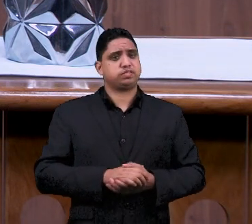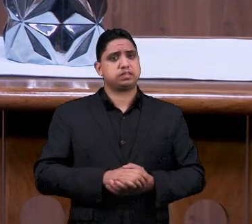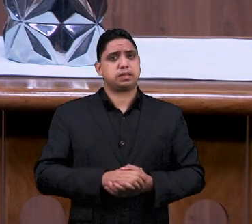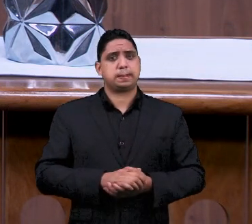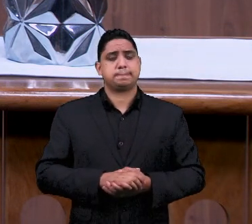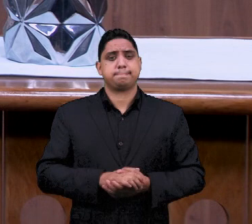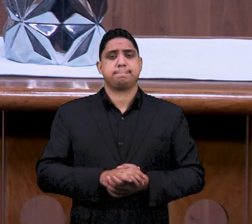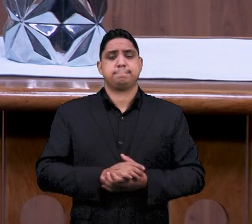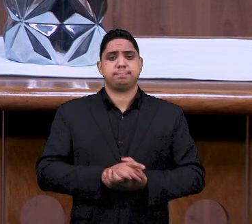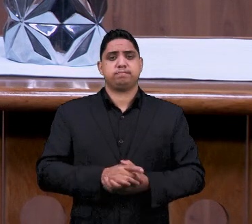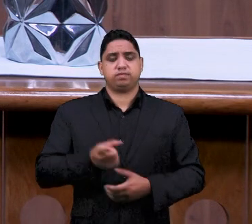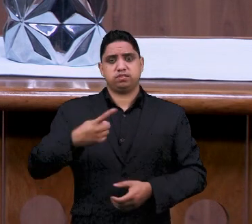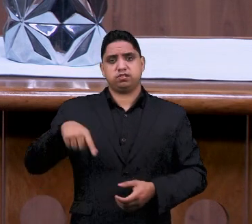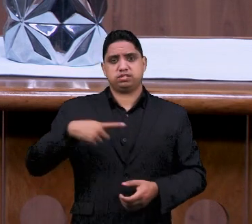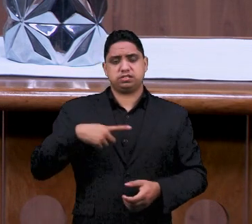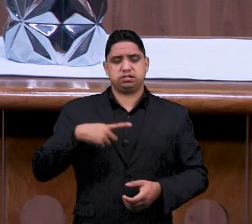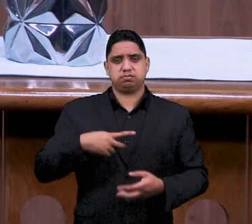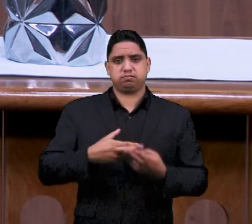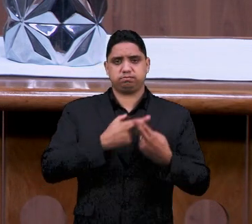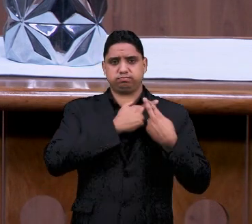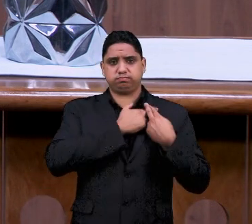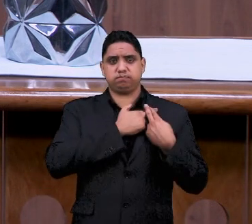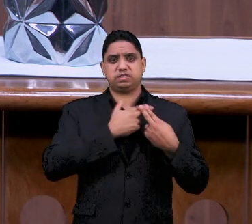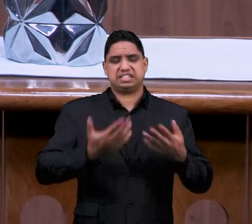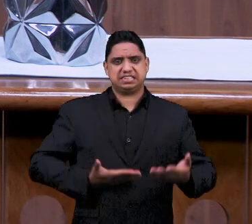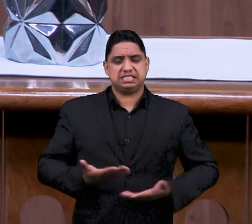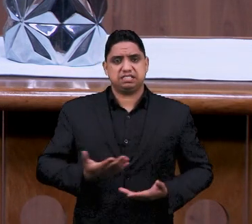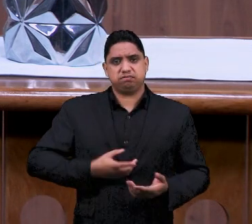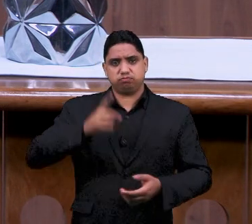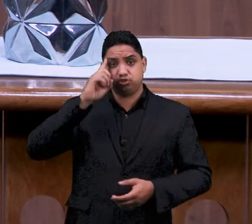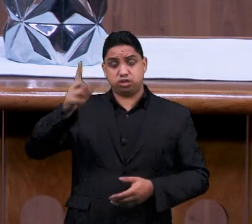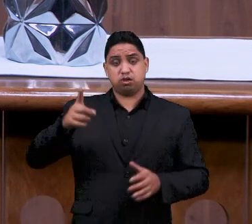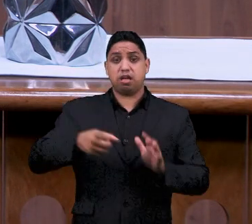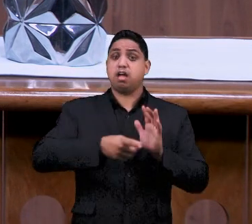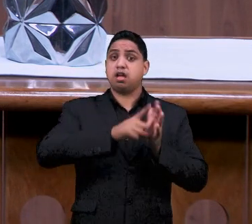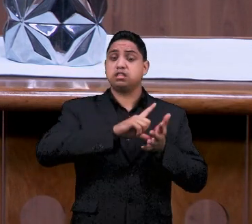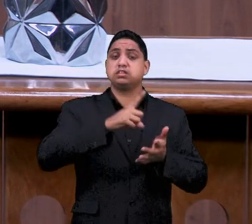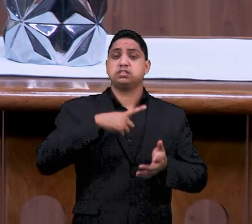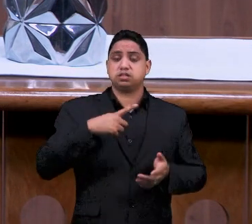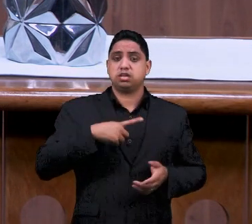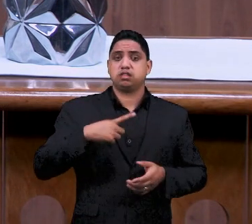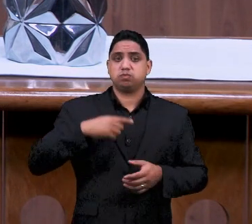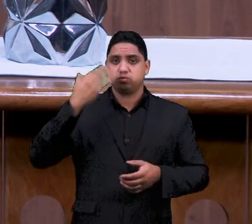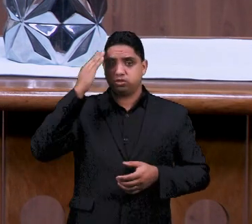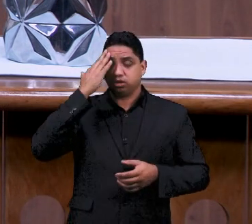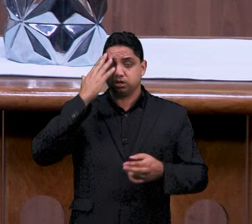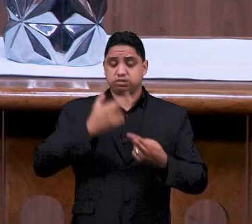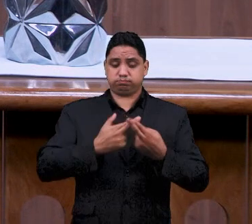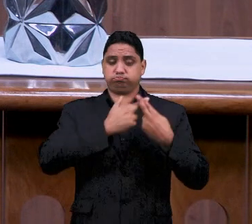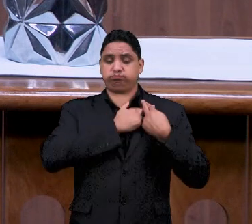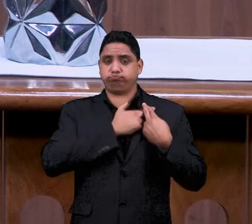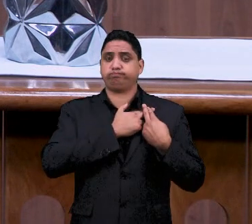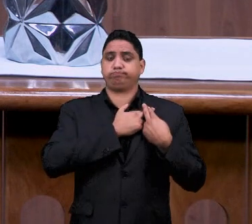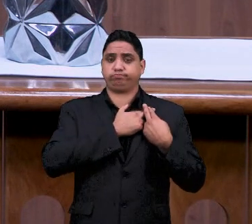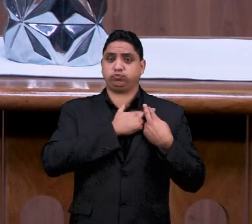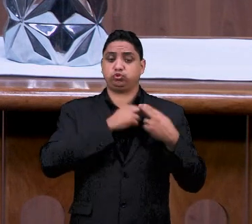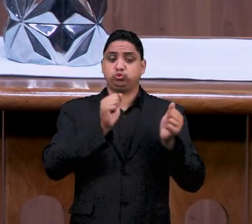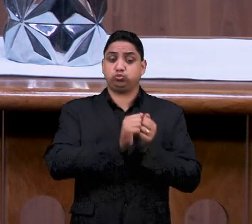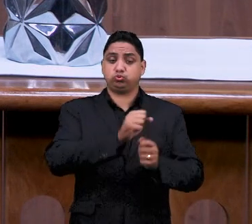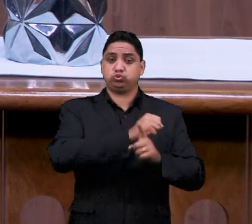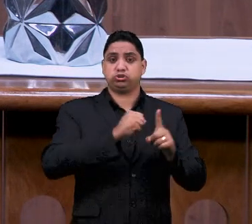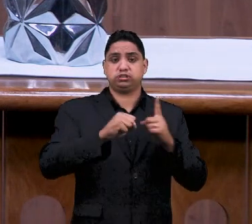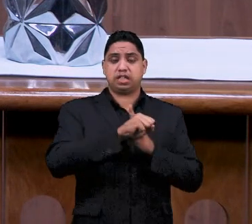cela. Nous avons cette responsabilité sociale. Le serviteur de Dieu, avant tout, a cette compréhension de sa responsabilité sociale. Mais c'est un